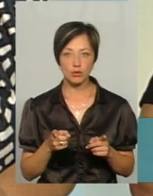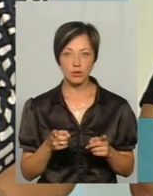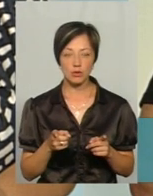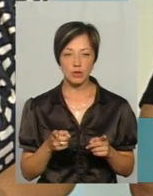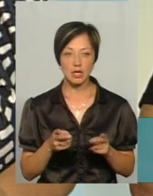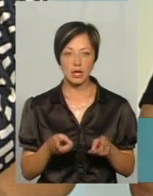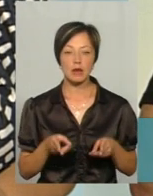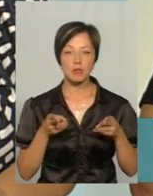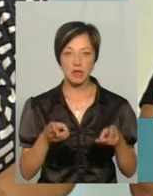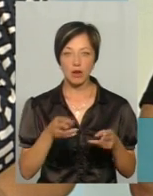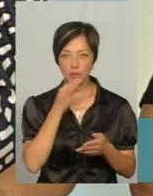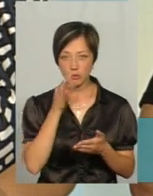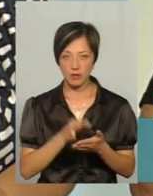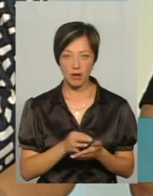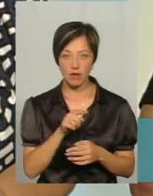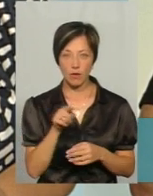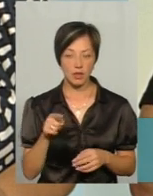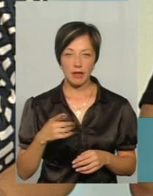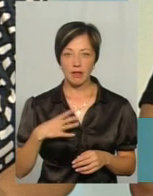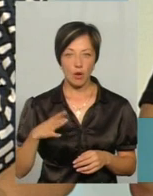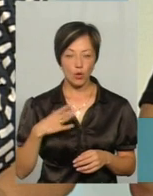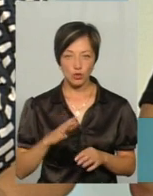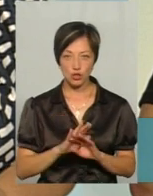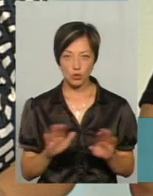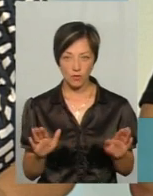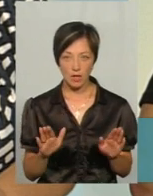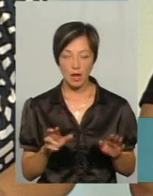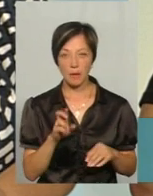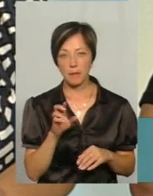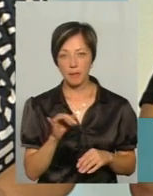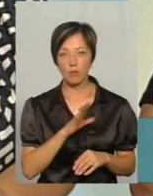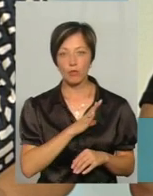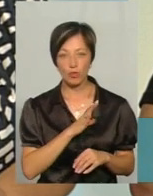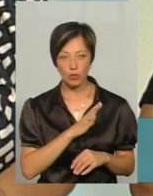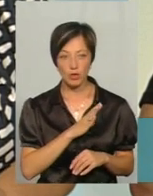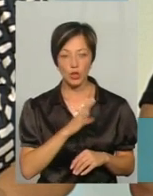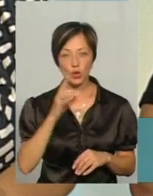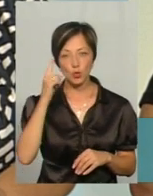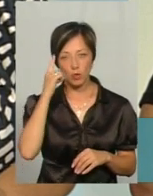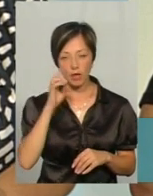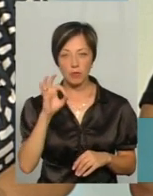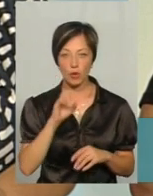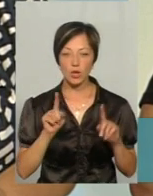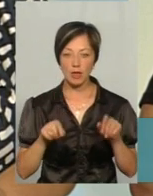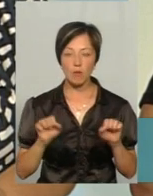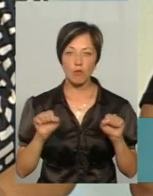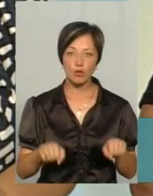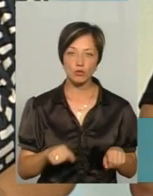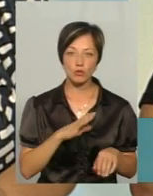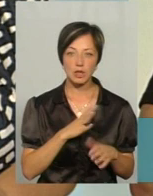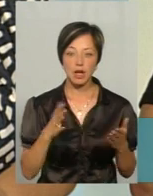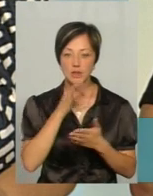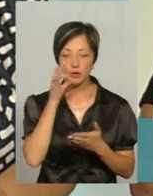Реальної кримінальної відповідальності вони не очікували. Якби були думки про те, що може бути